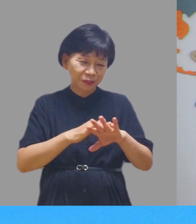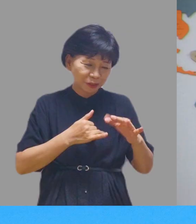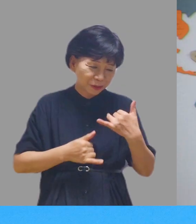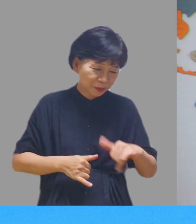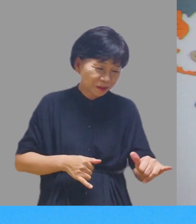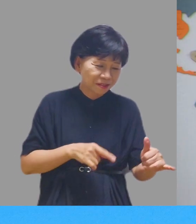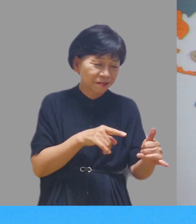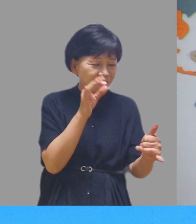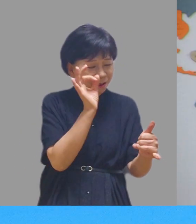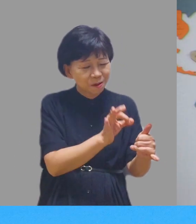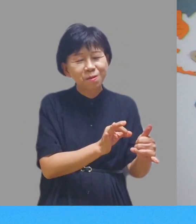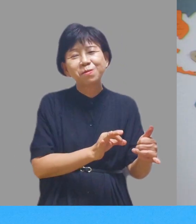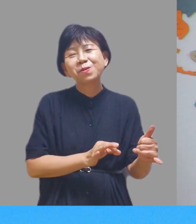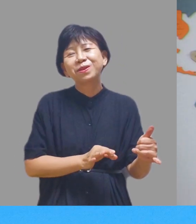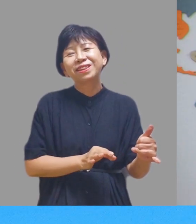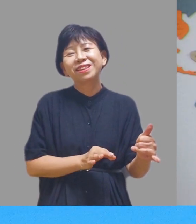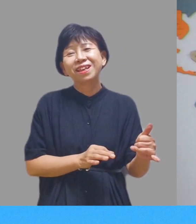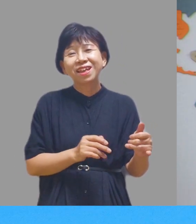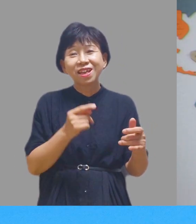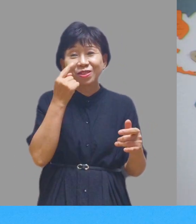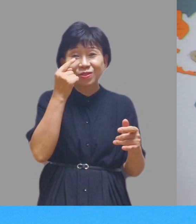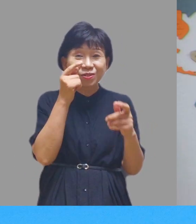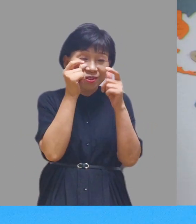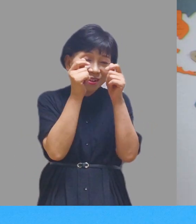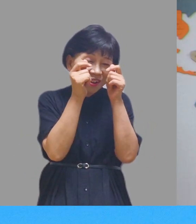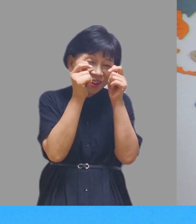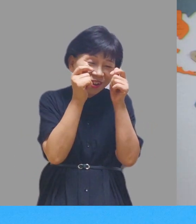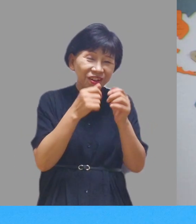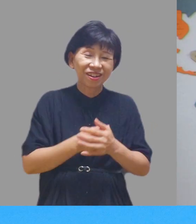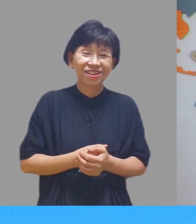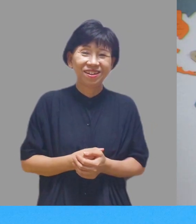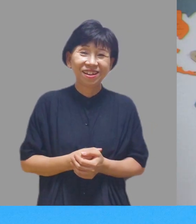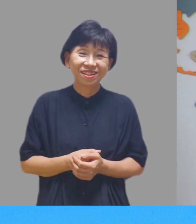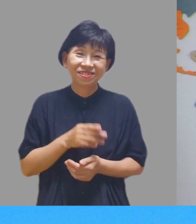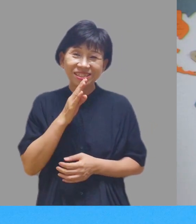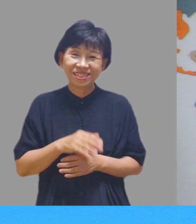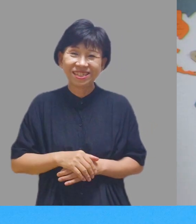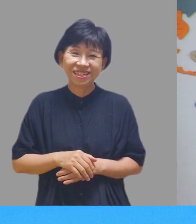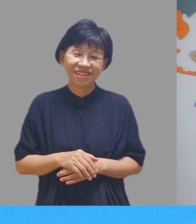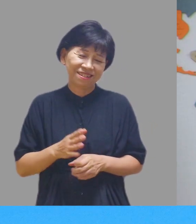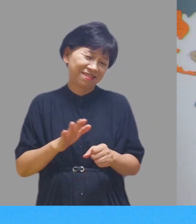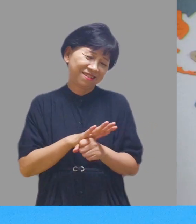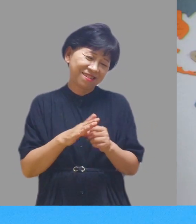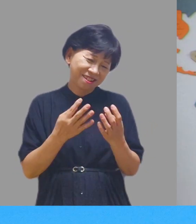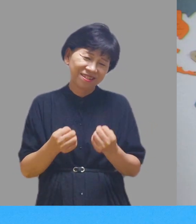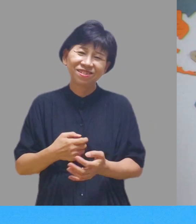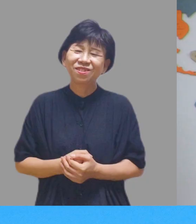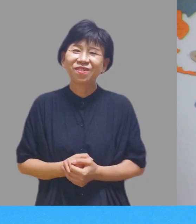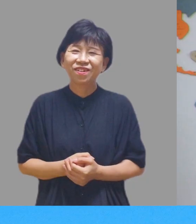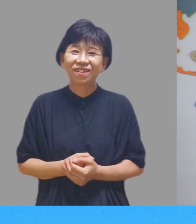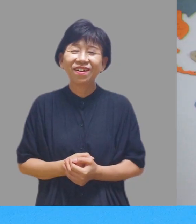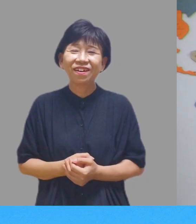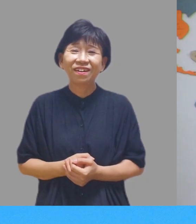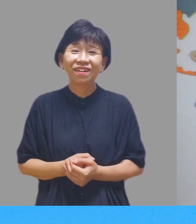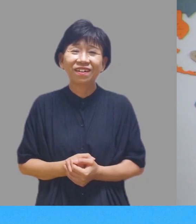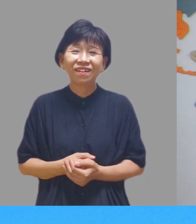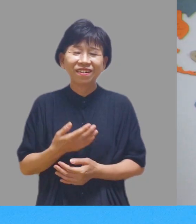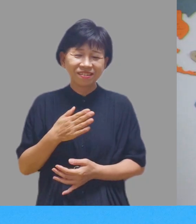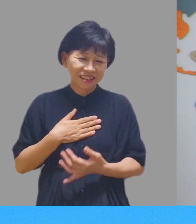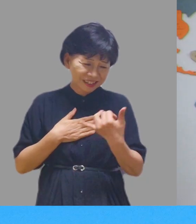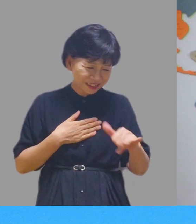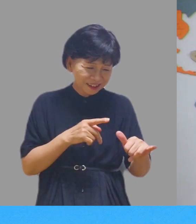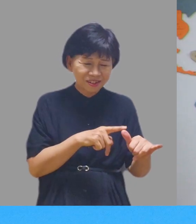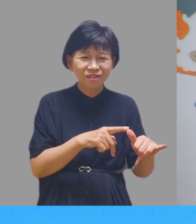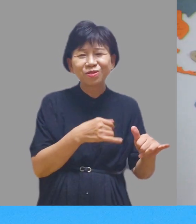손녀를 바라볼 때 어떤 눈빛으로 봅니까? 아이고, 미워 죽겠네. 이러고 볼까요? 자기 자식이 자식을 낳은